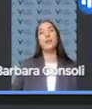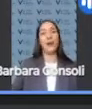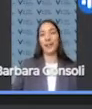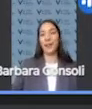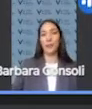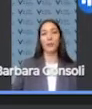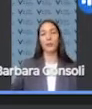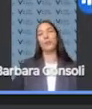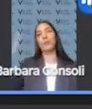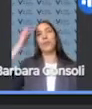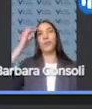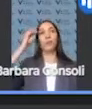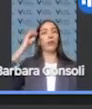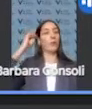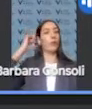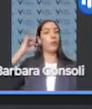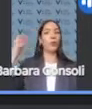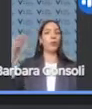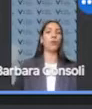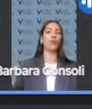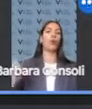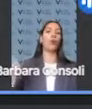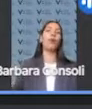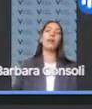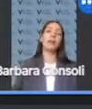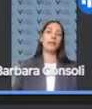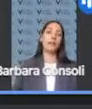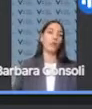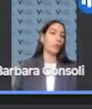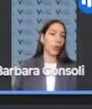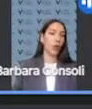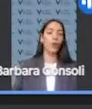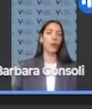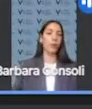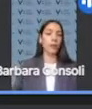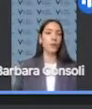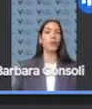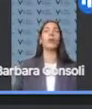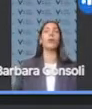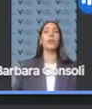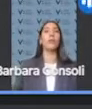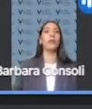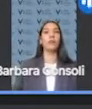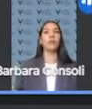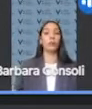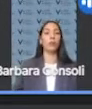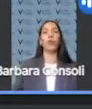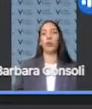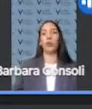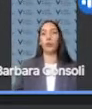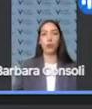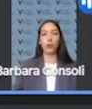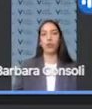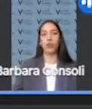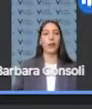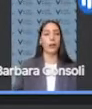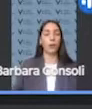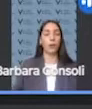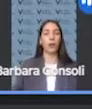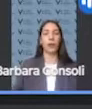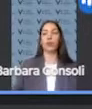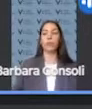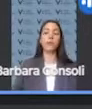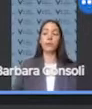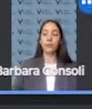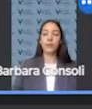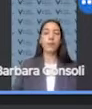e tenendo anche conto del fatto che comunque è un percorso lungo, complesso, quindi appunto il corso magistrale